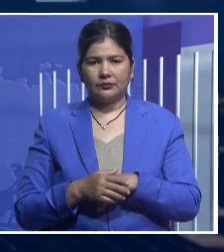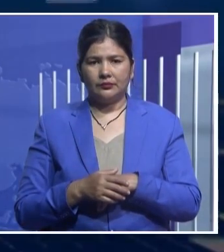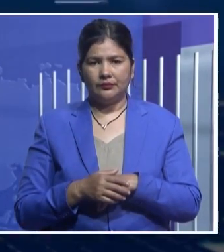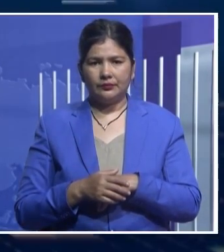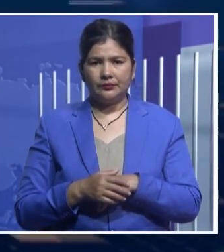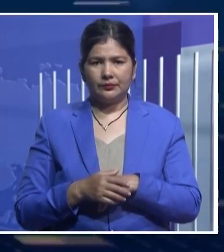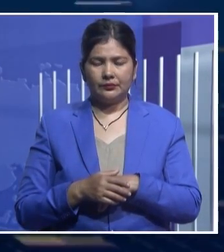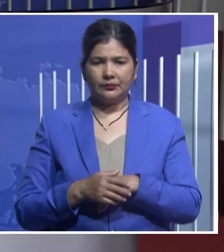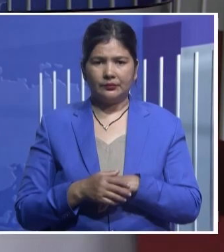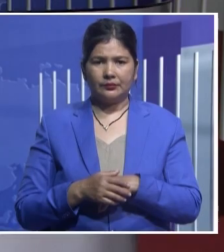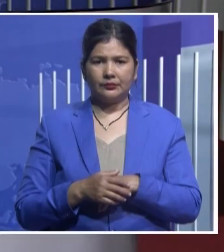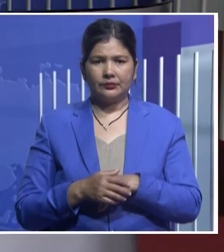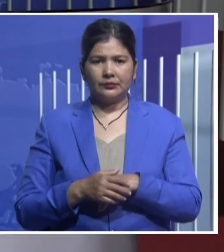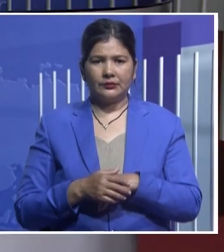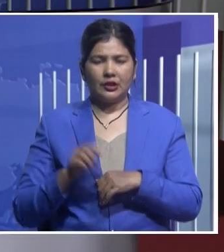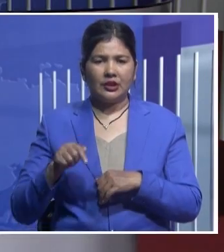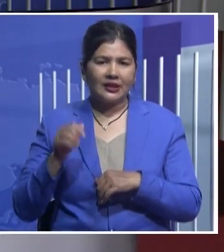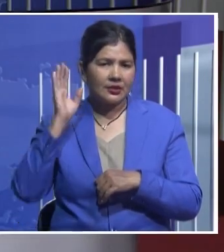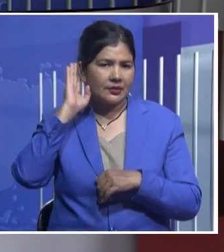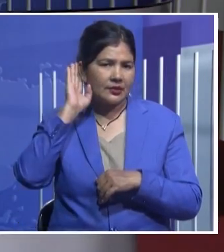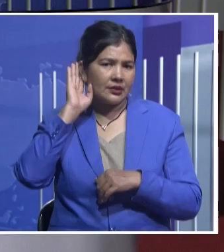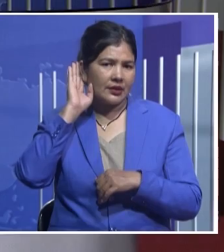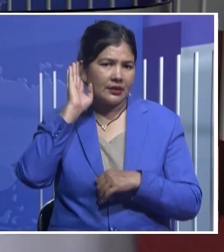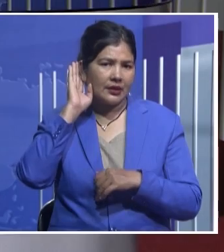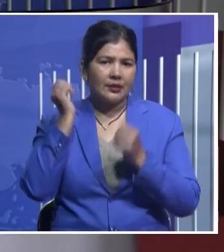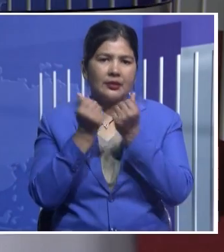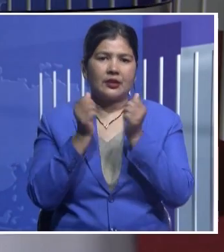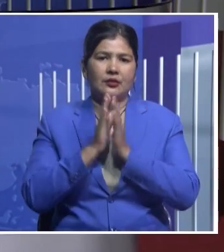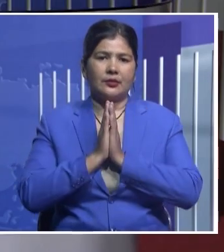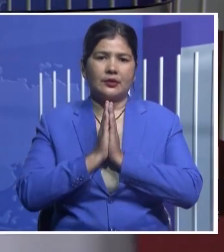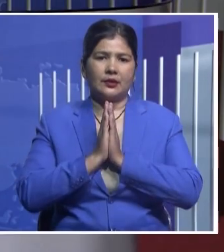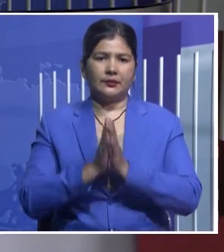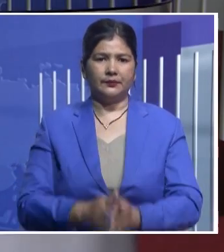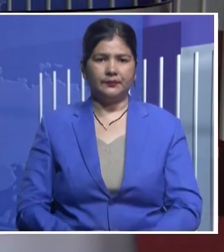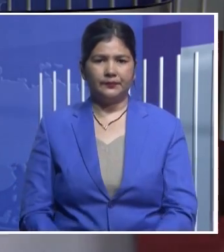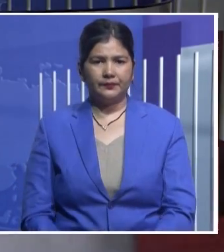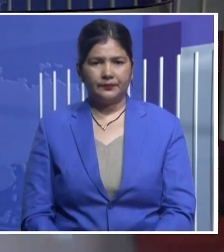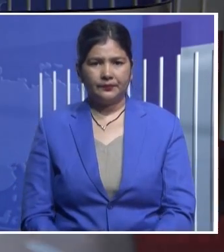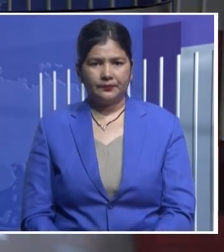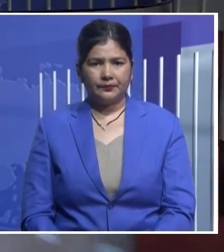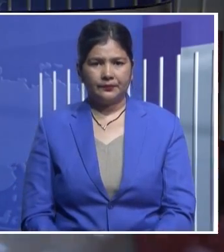हवस् त, अहिलेलाई समाचारको सिलसिला यति नै बिदा दिनुहोस्। नमस्कार।